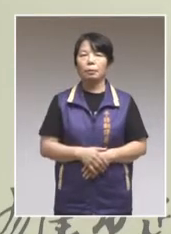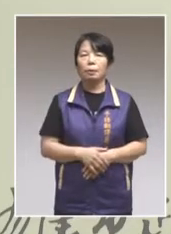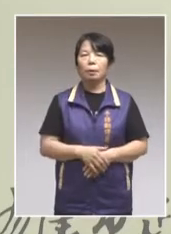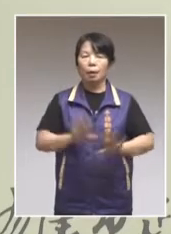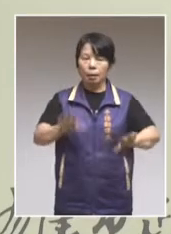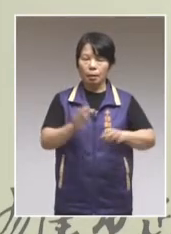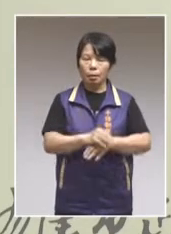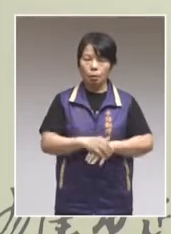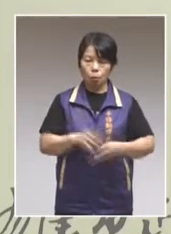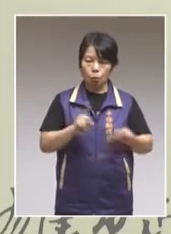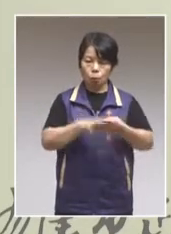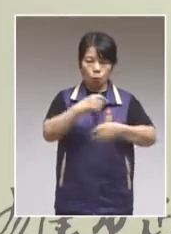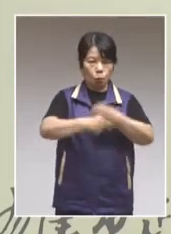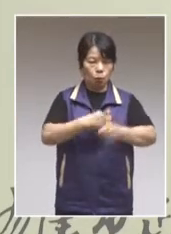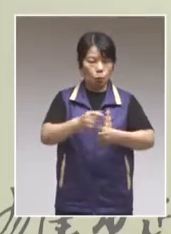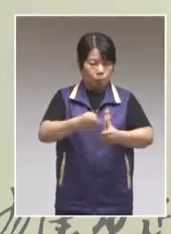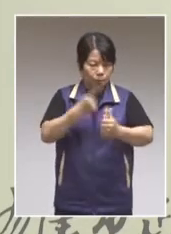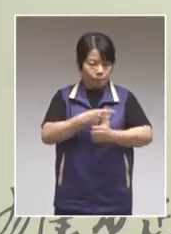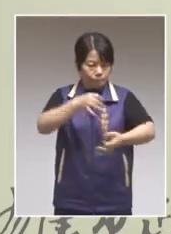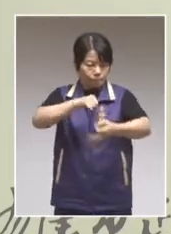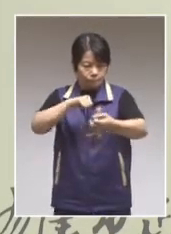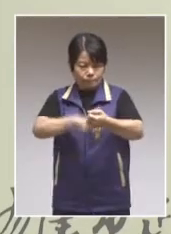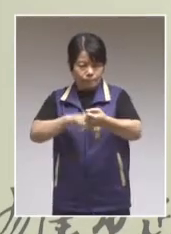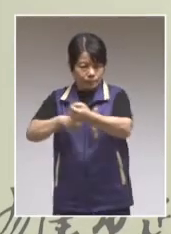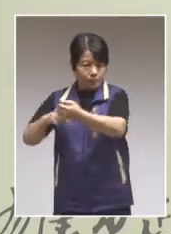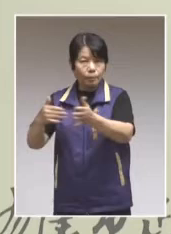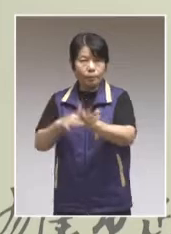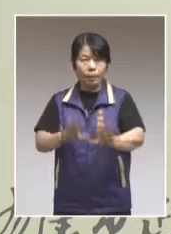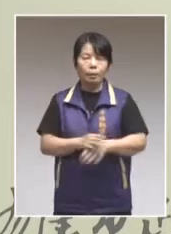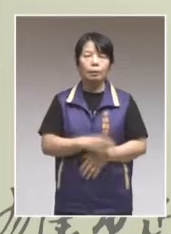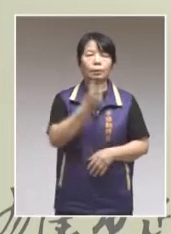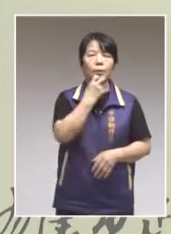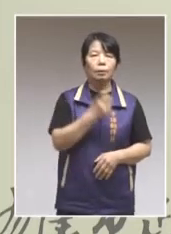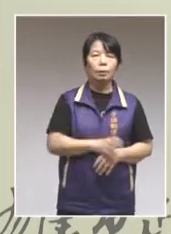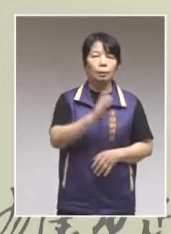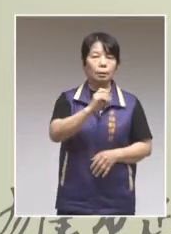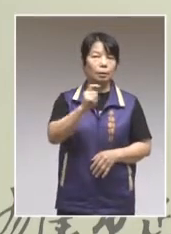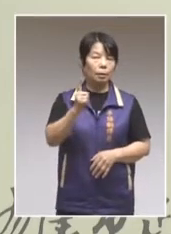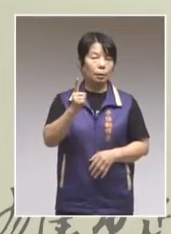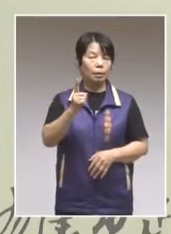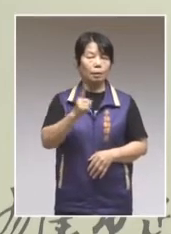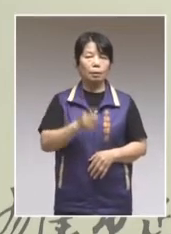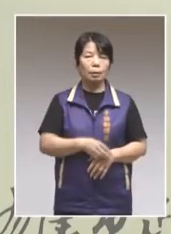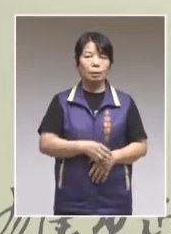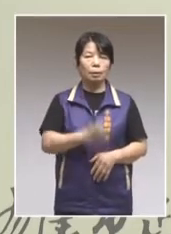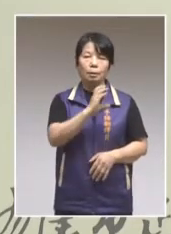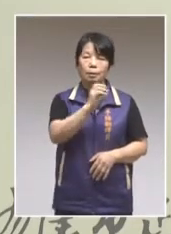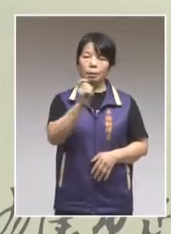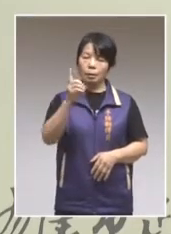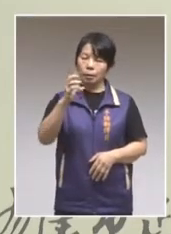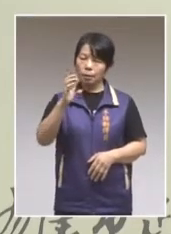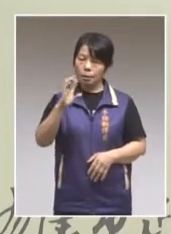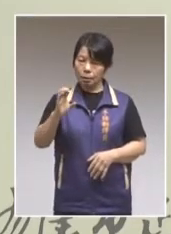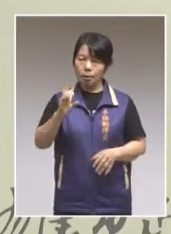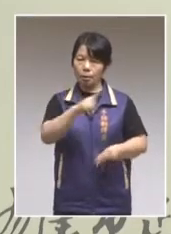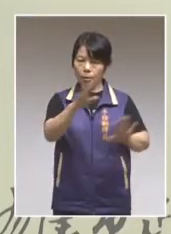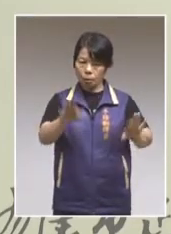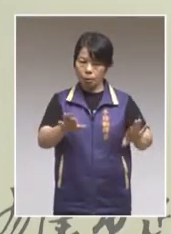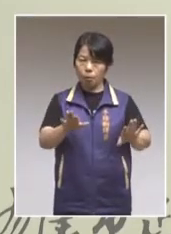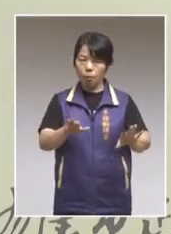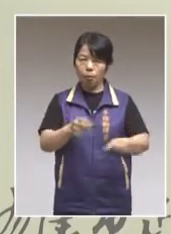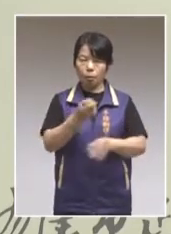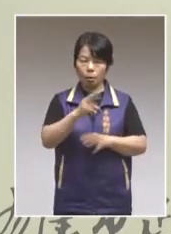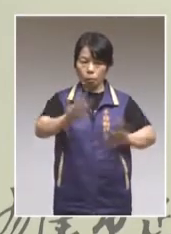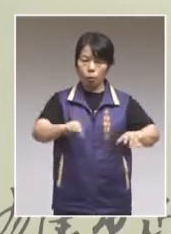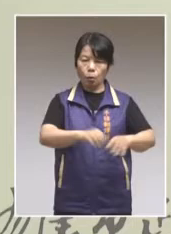极洽当、哦、那中央的 CDC 当时就大量的向这